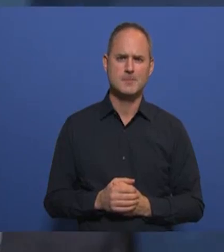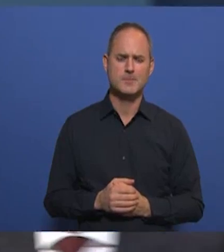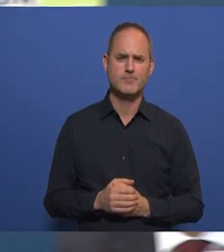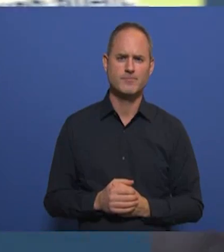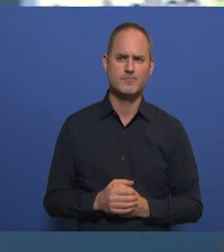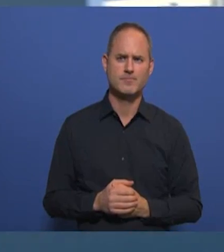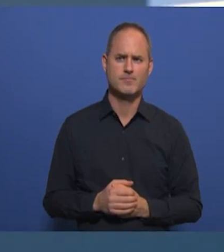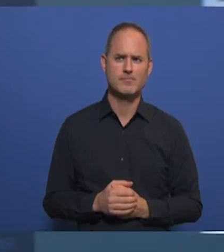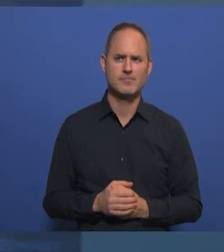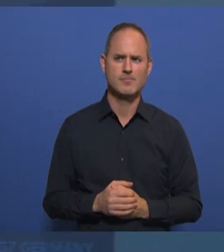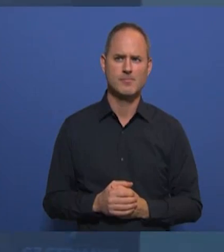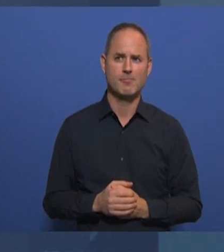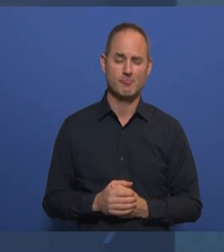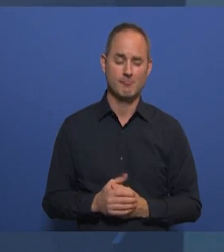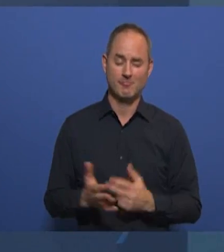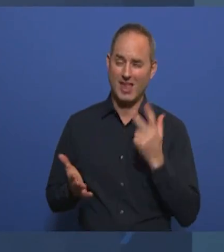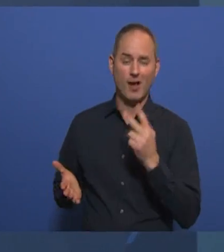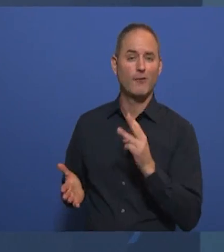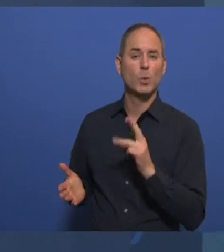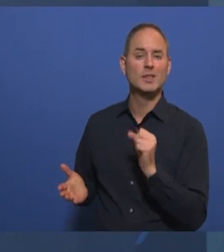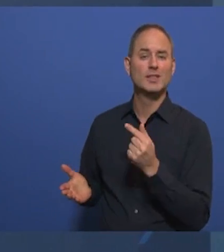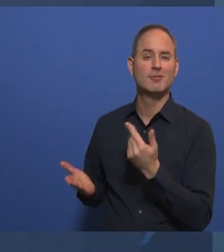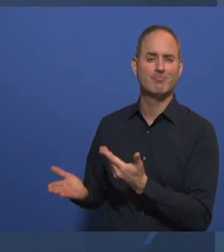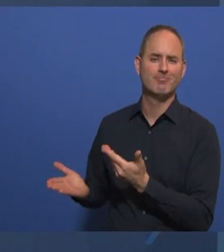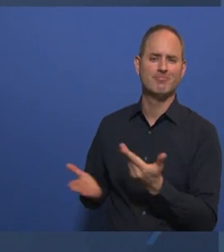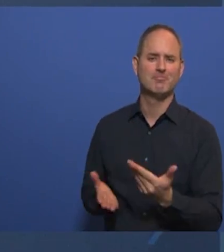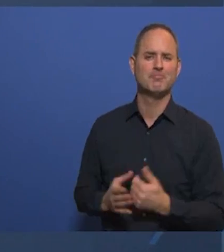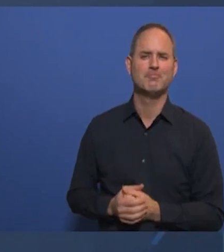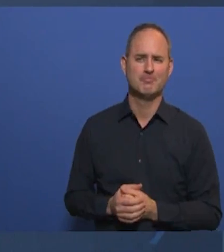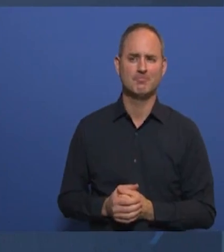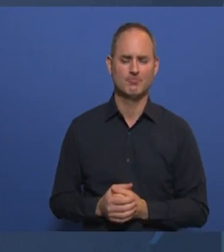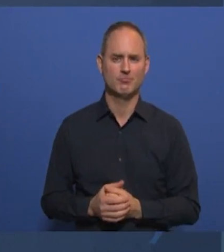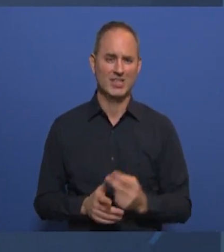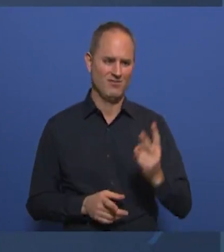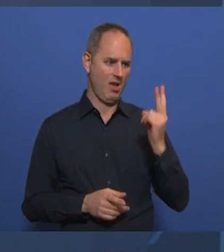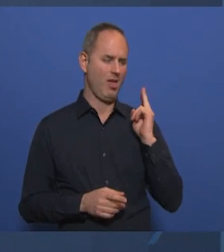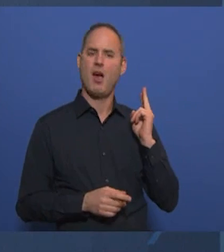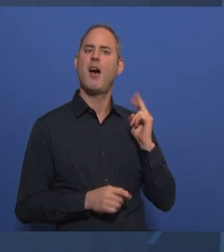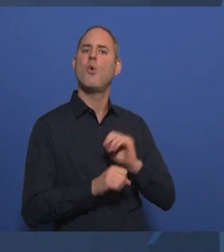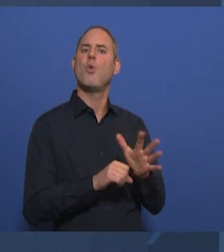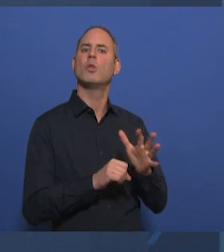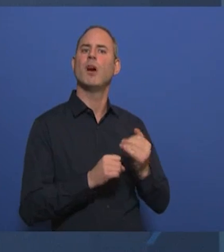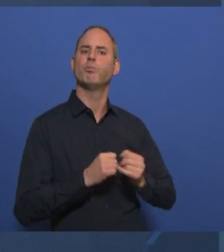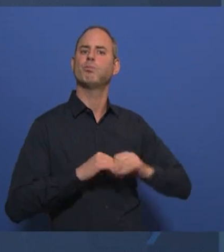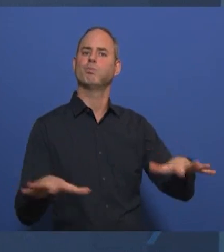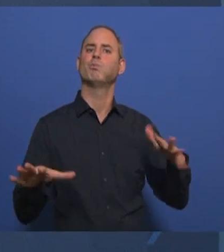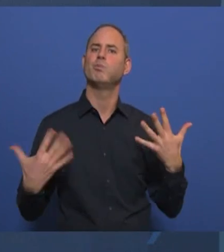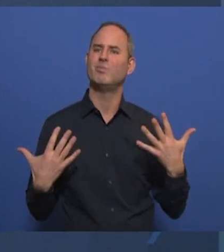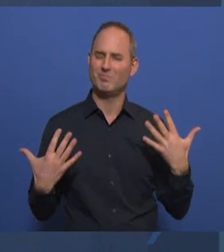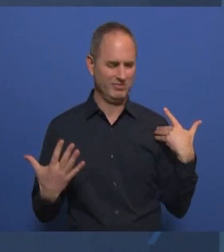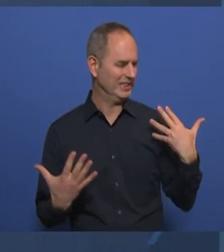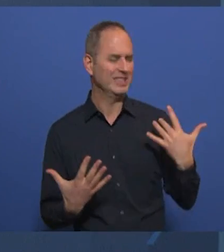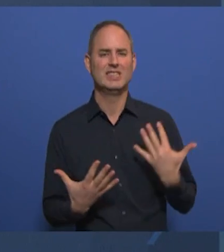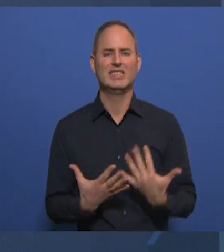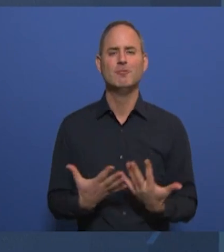Ja, vielen herzlichen Dank. Fast genau vor 2 Jahren ist Corona nach Deutschland gekommen. Seitdem hat die Pandemie Menschenleben gekostet und